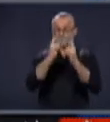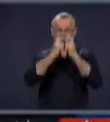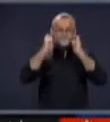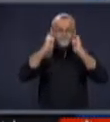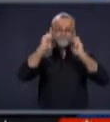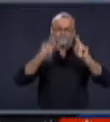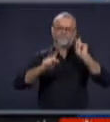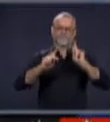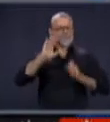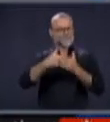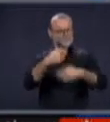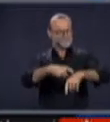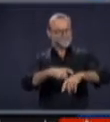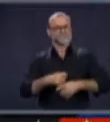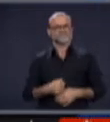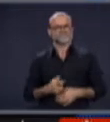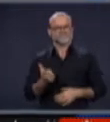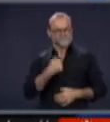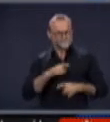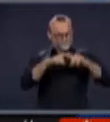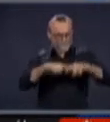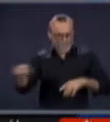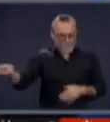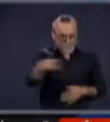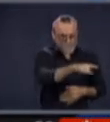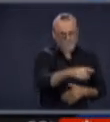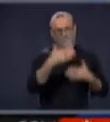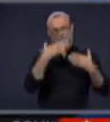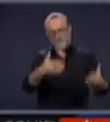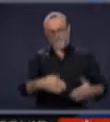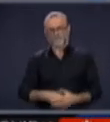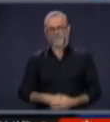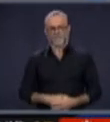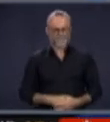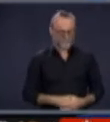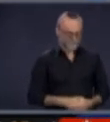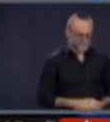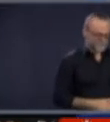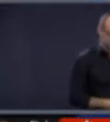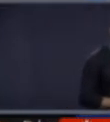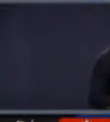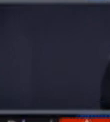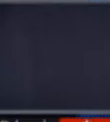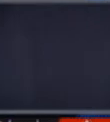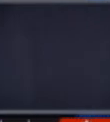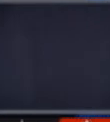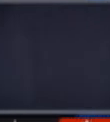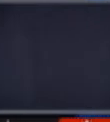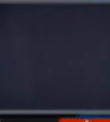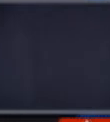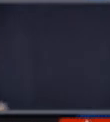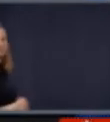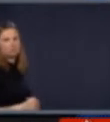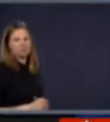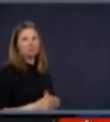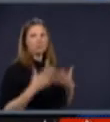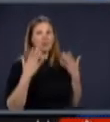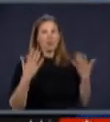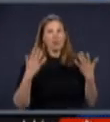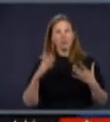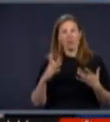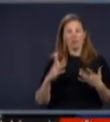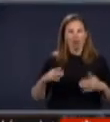distanciation et de porter un masque en public. Je compte sur vous tous. Merci. La parole à la ministre de la Santé,